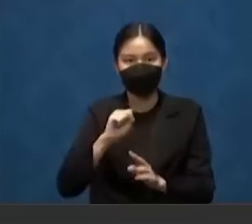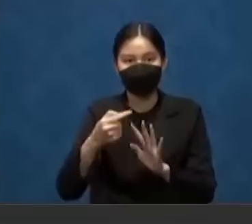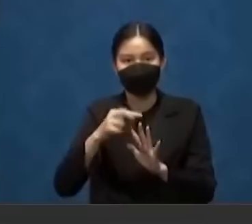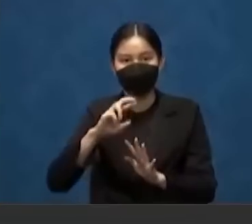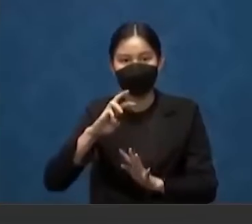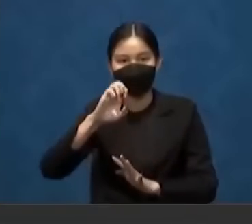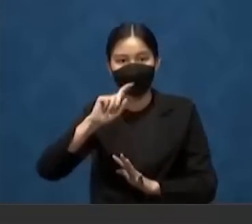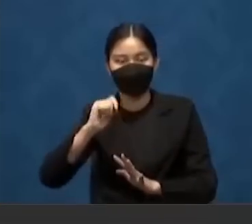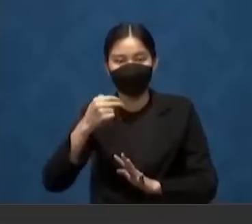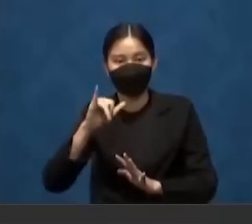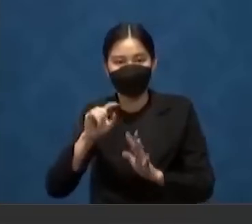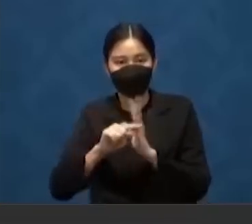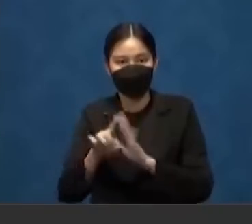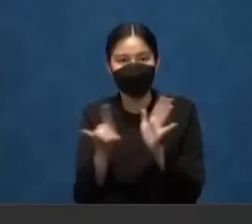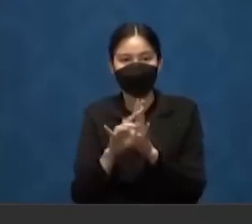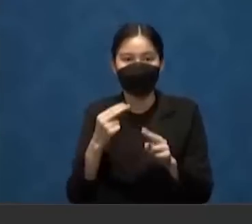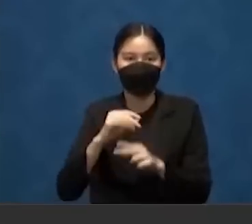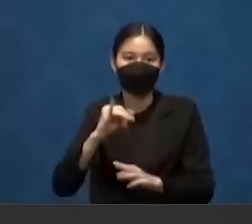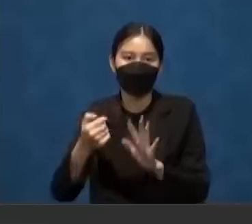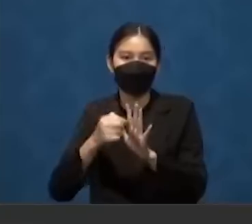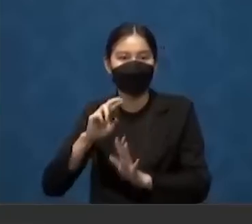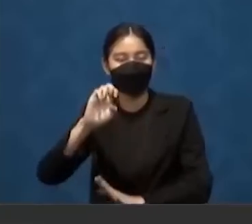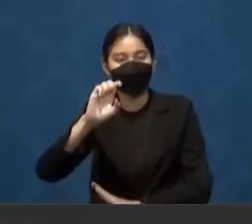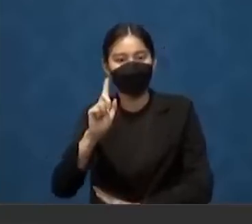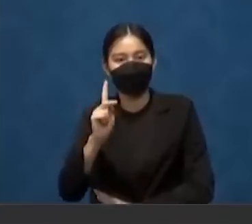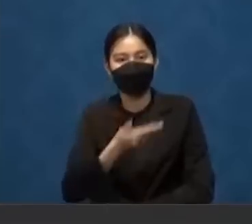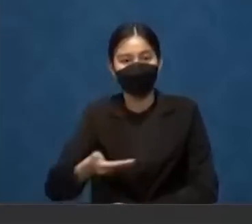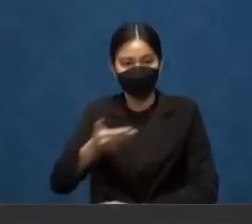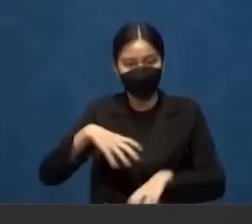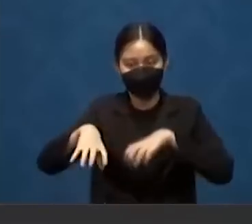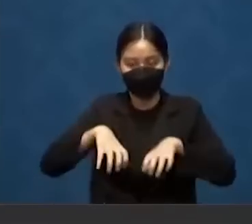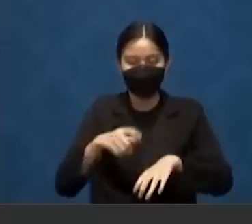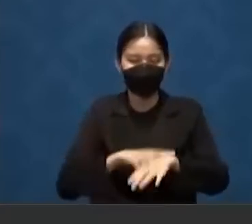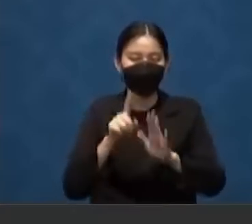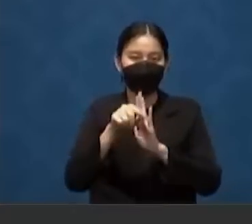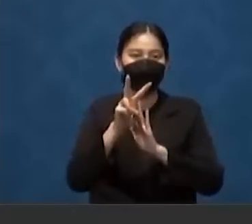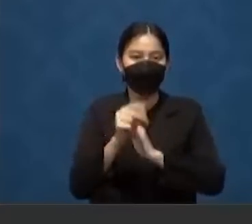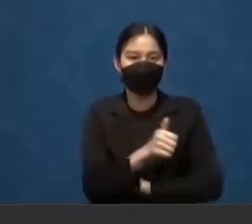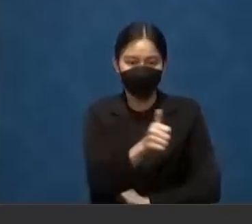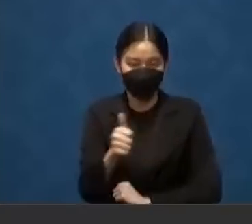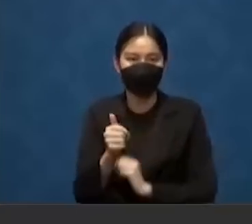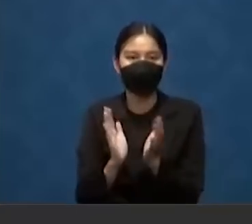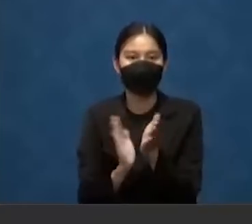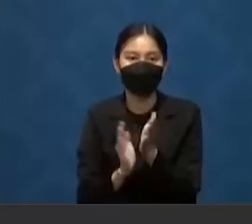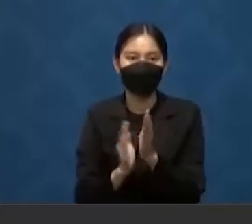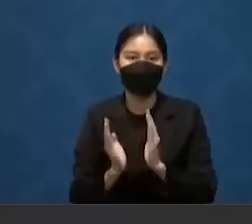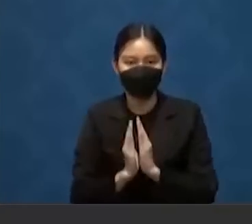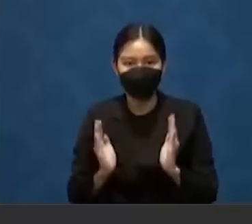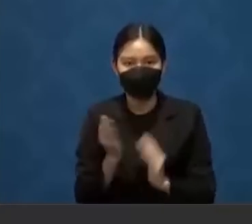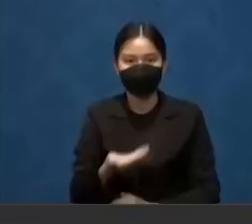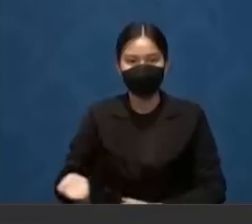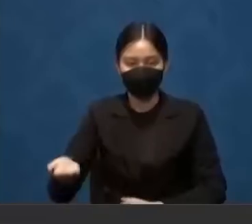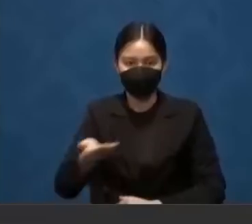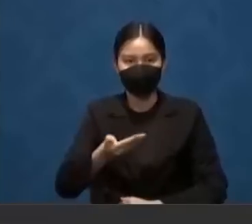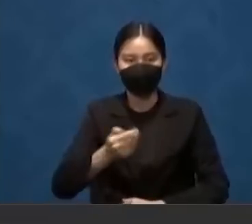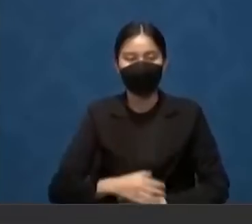แทยุรวิทย ไปถงตนสุดท้าย คณจะรึกซีอ่อนนะครับทกคนได้บรยาณเวลา 2 นาทีได้ดีครับก็ชื่นชม